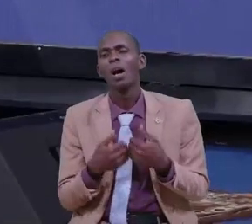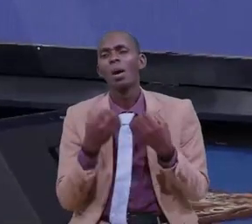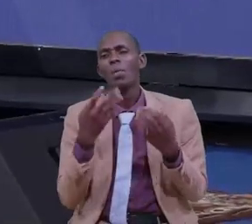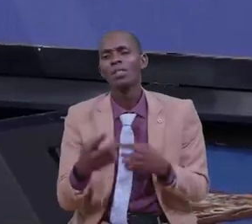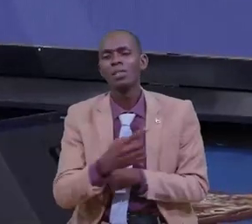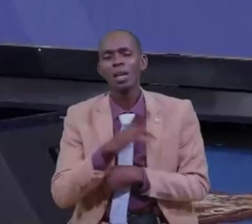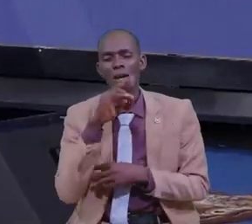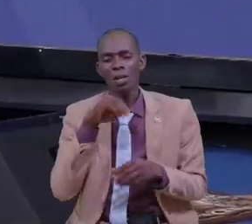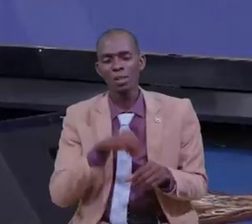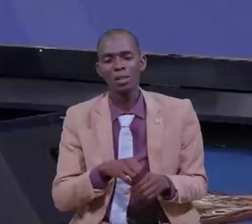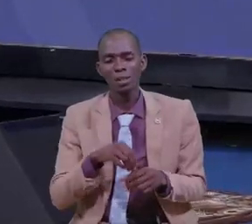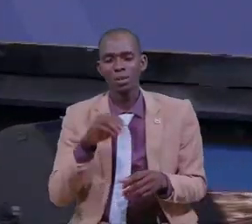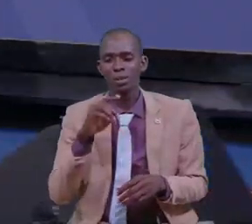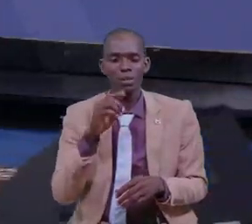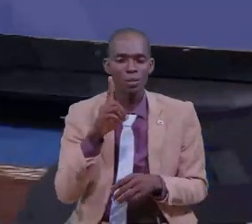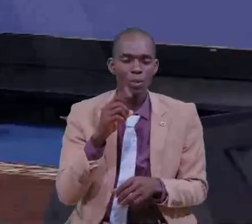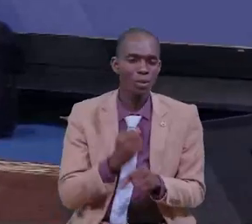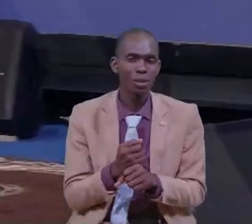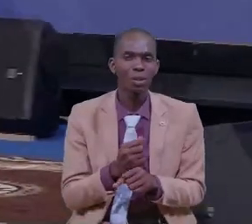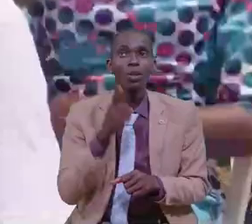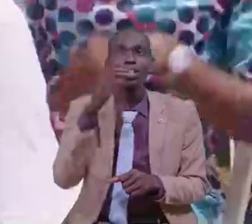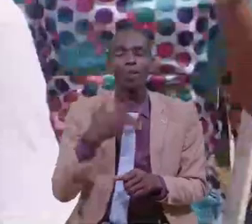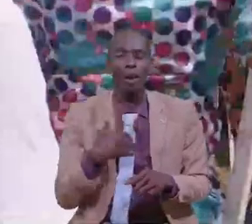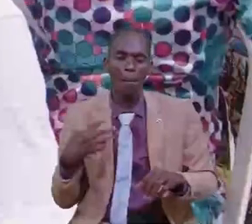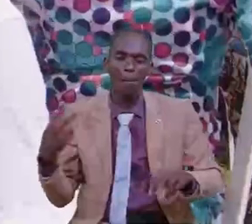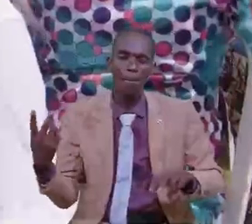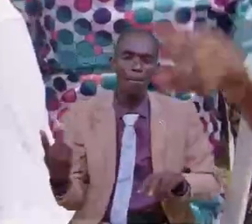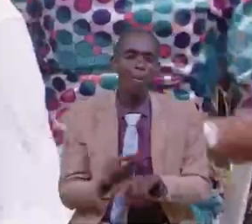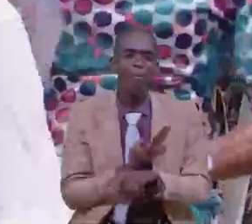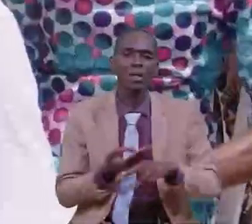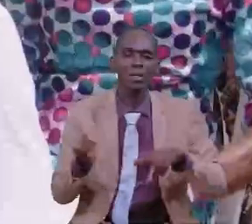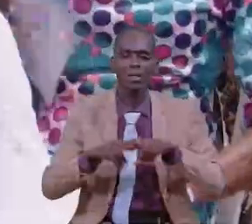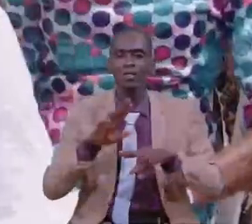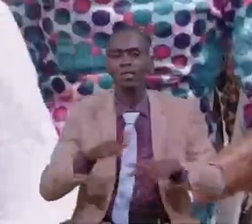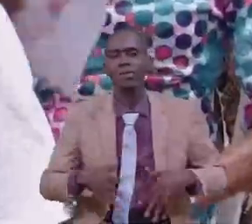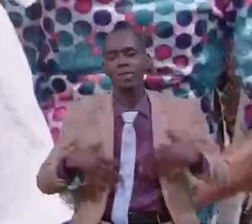Combien de jours sont dedans? Dieu a multiplié ta vie.